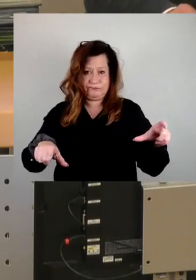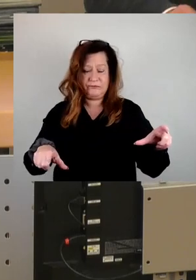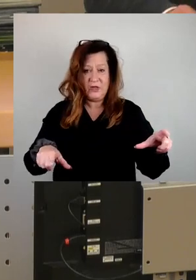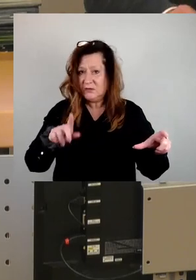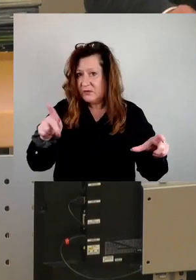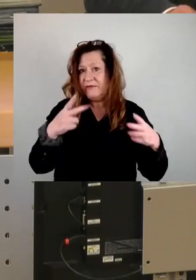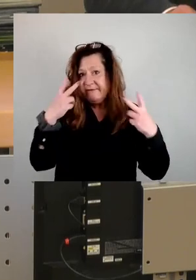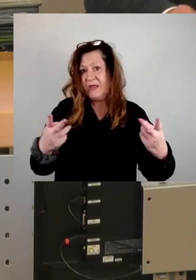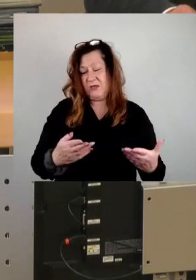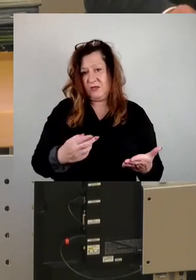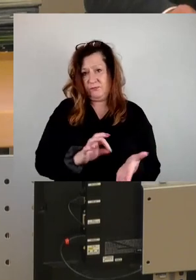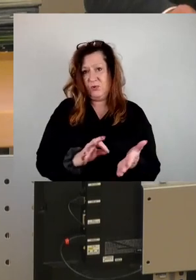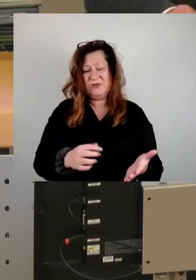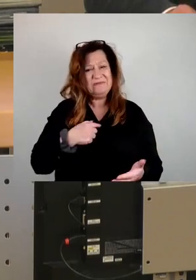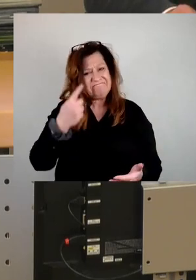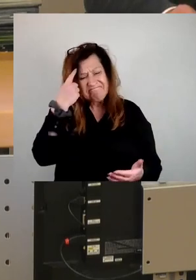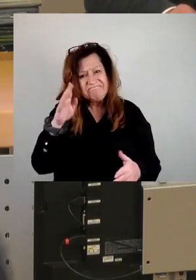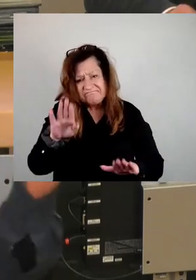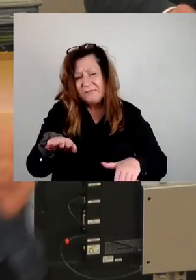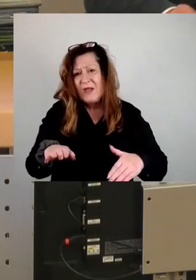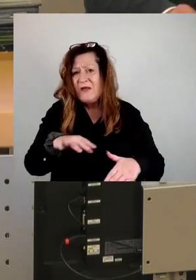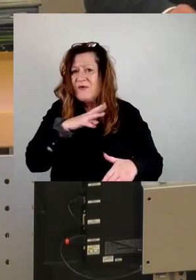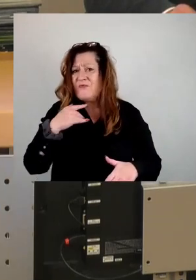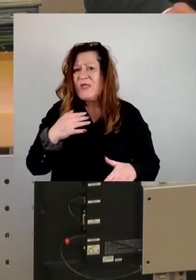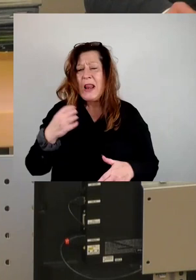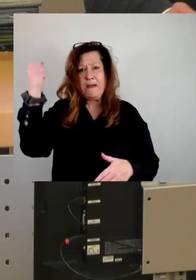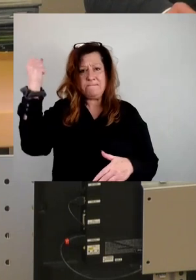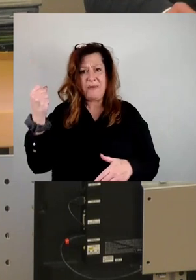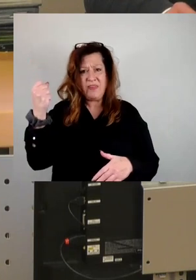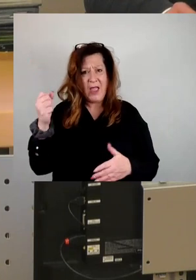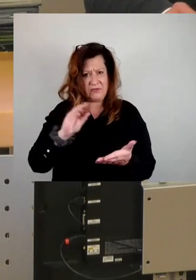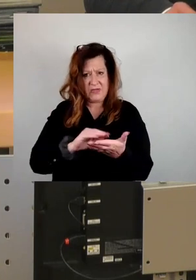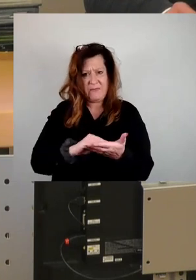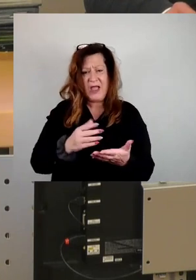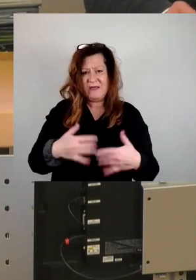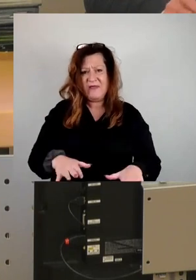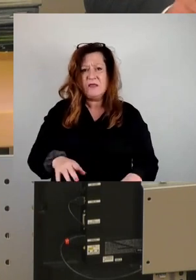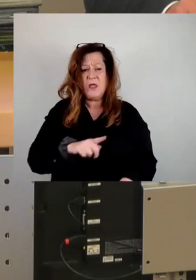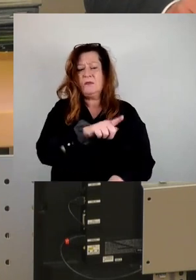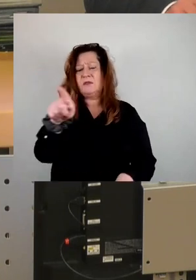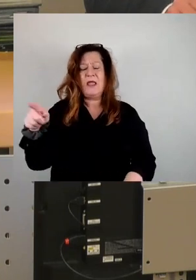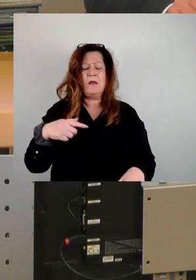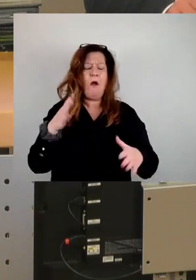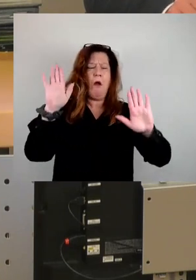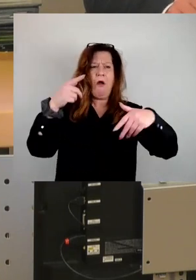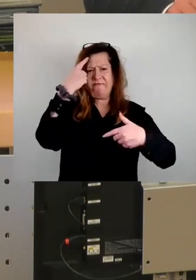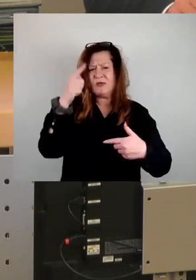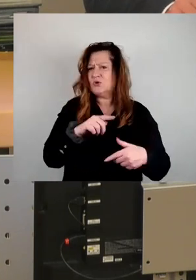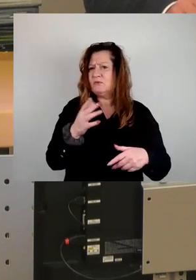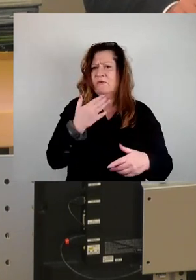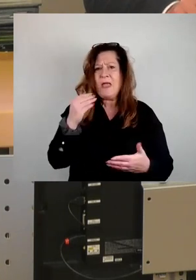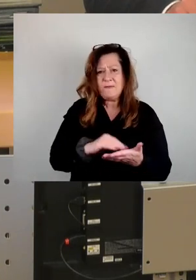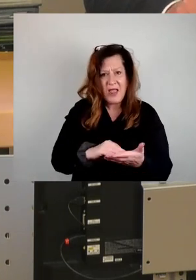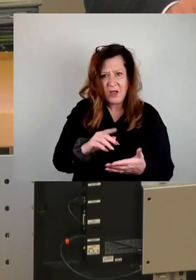Ich erinnere daran, es waren viele von uns in Mannheim mit. Manche meinten ja, sie müssten da nicht mitkommen, weil sie schon alles wissen. Was hat Mannheim gemacht?